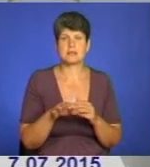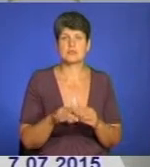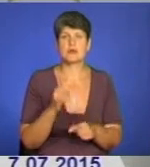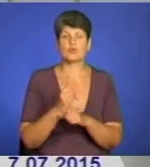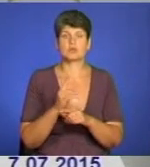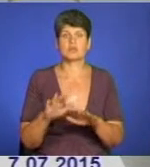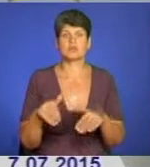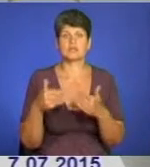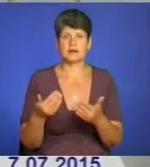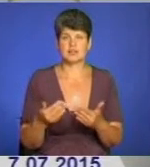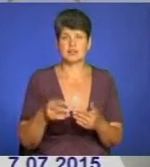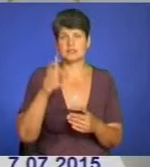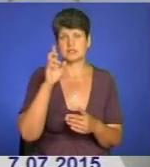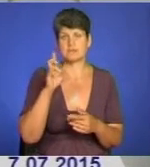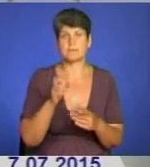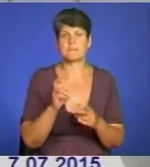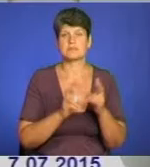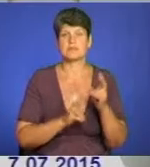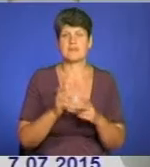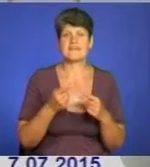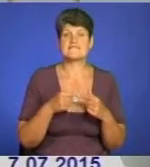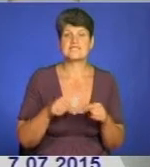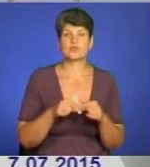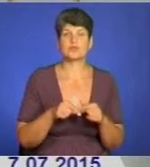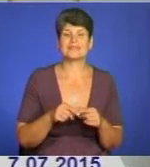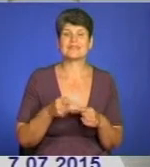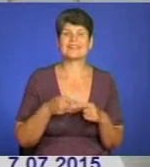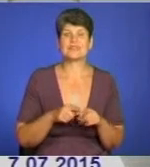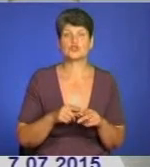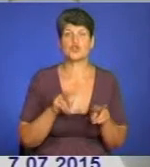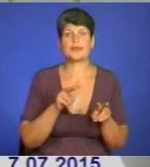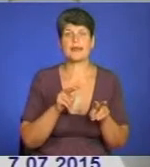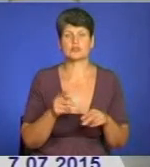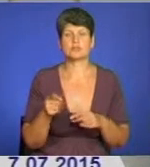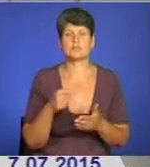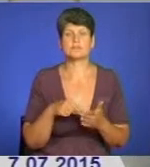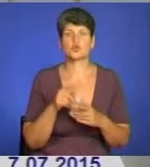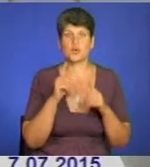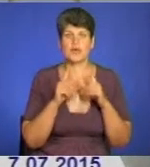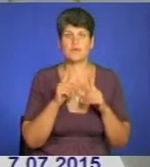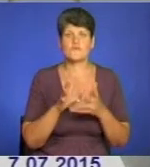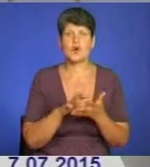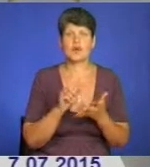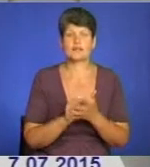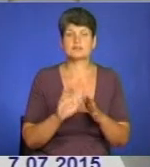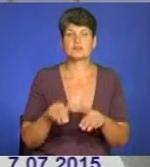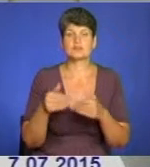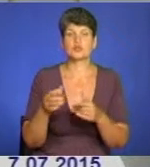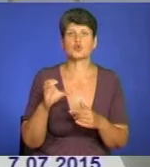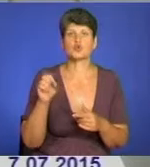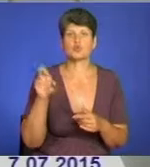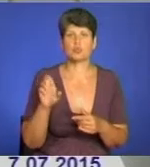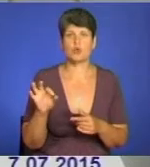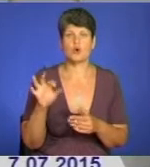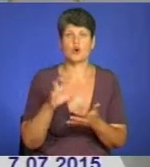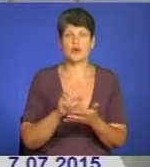землі комунальним підприємствам та відділу технічного нагляду Тернопільської міської ради в оренду з правом передачі в суборенду, а